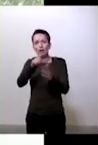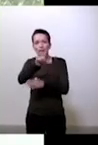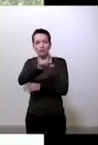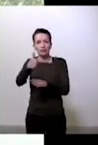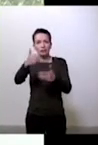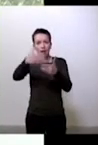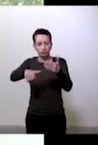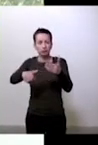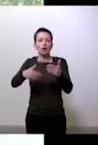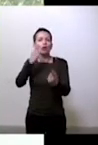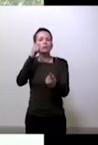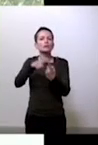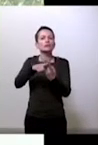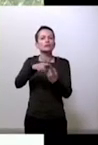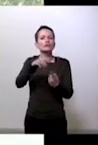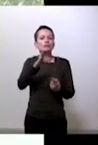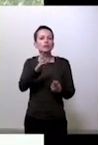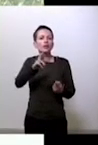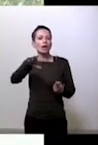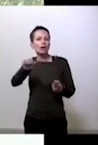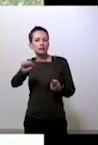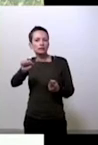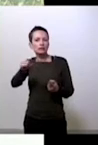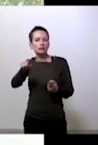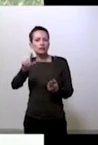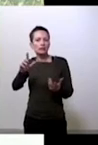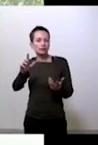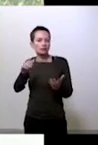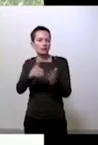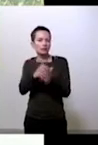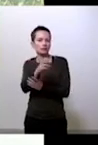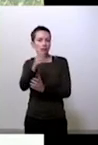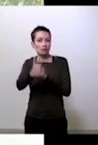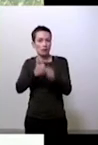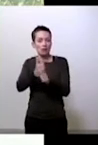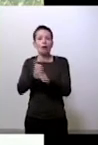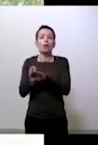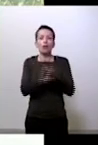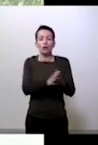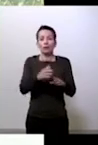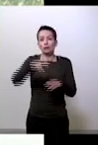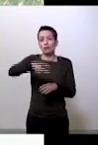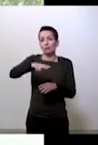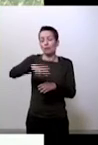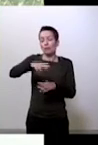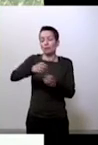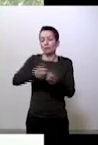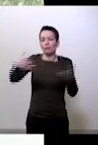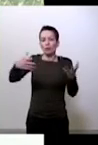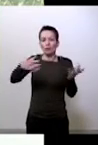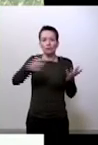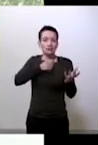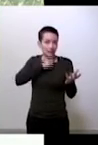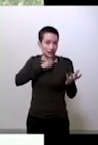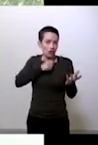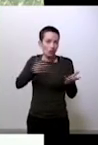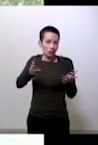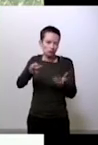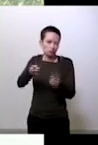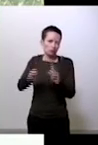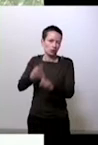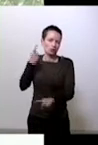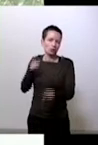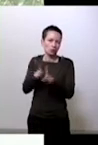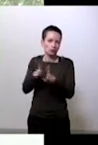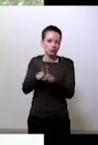avec les objectifs de 300 par an, comme on l'a pu le dire. Le développement du logement senior, qui est aussi un axe extrêmement important.